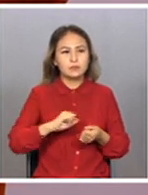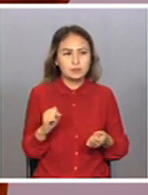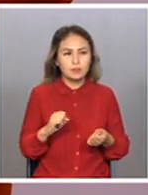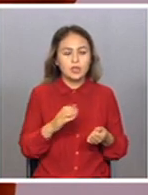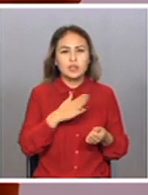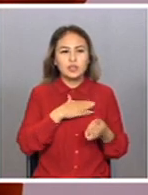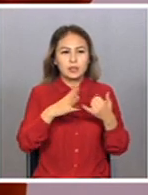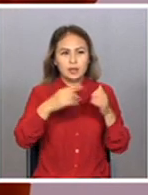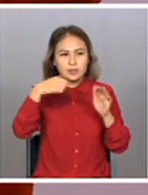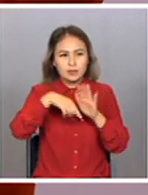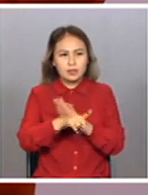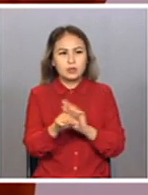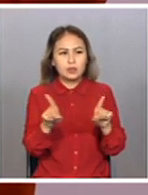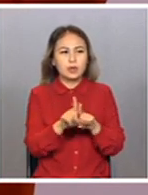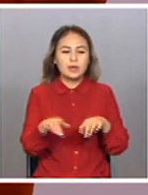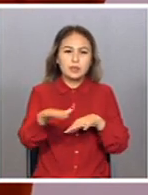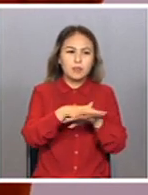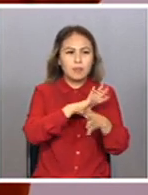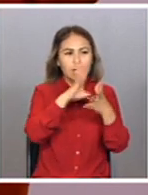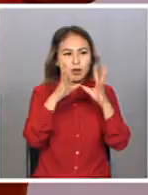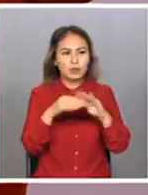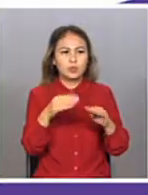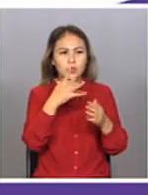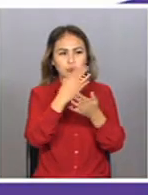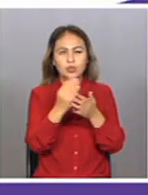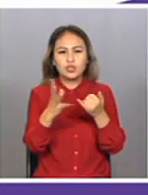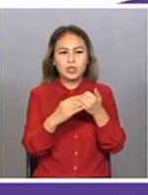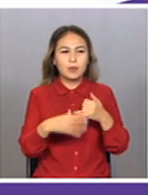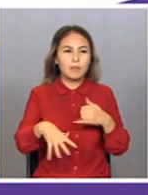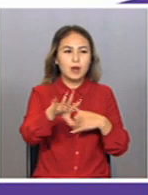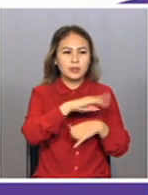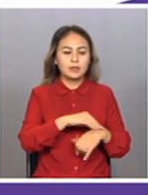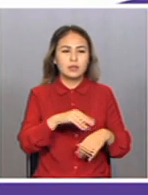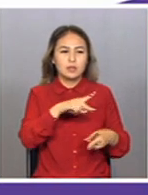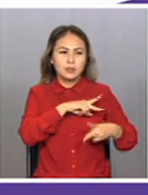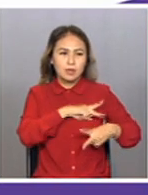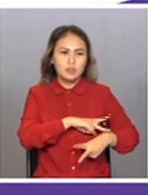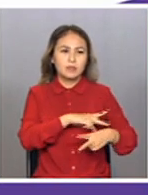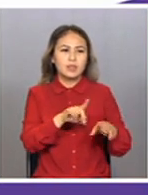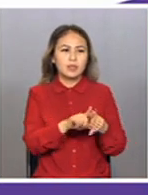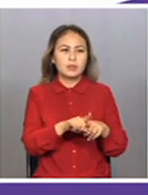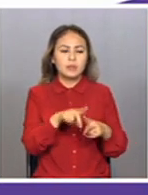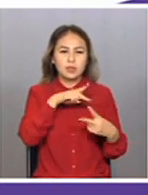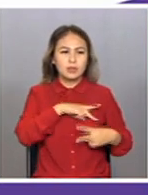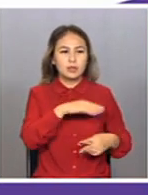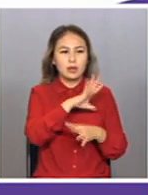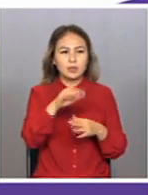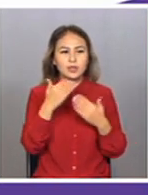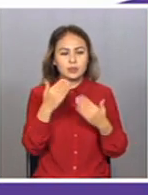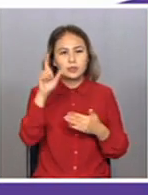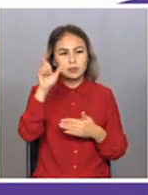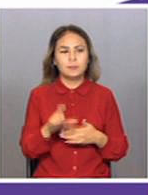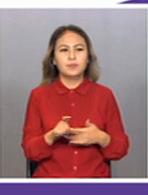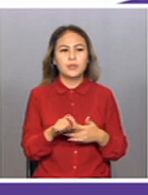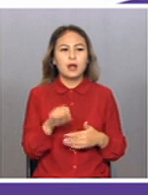досым, жердің асты үстіндегі қазынаның барлығы сол жерге маңдай терін тамызып, еңбек еткен адамдыкі